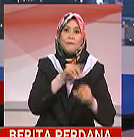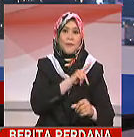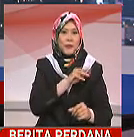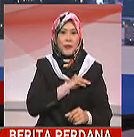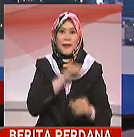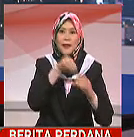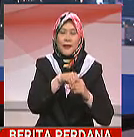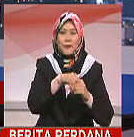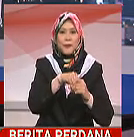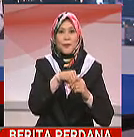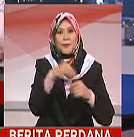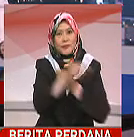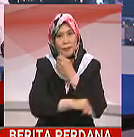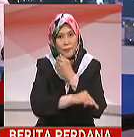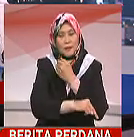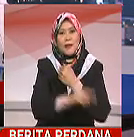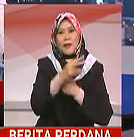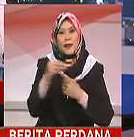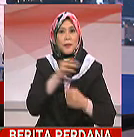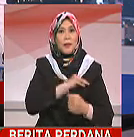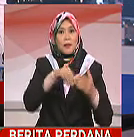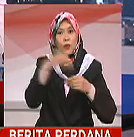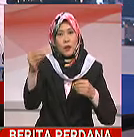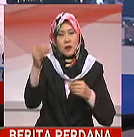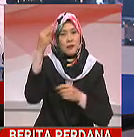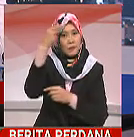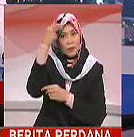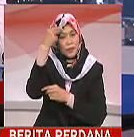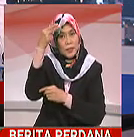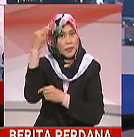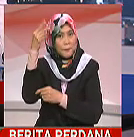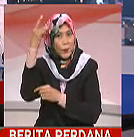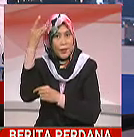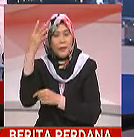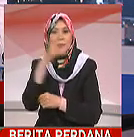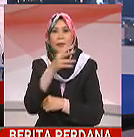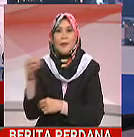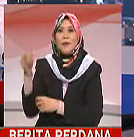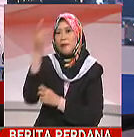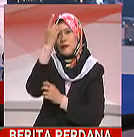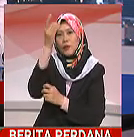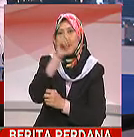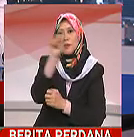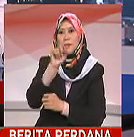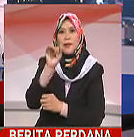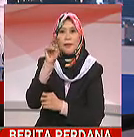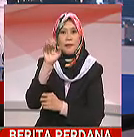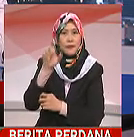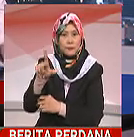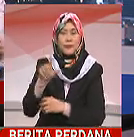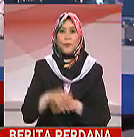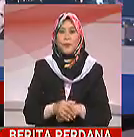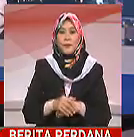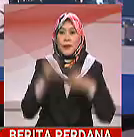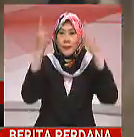Karnavian, Menteri Luar Datuk Sri Syamuddin Tun Hussein dan Duta Besar Malaysia ke Indonesia Datuk Zainal Abidin Bakar. Tuan Sri